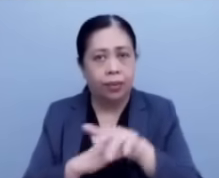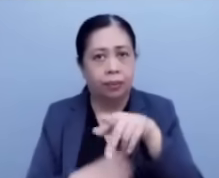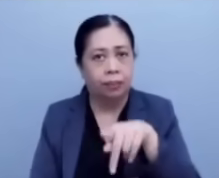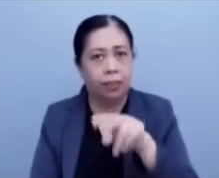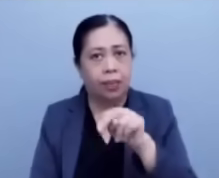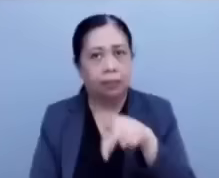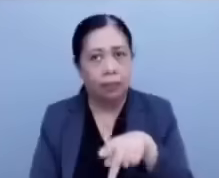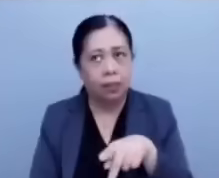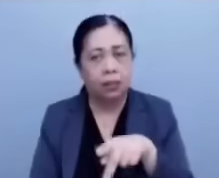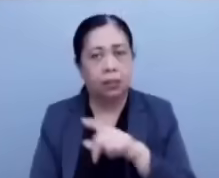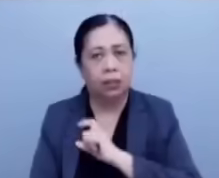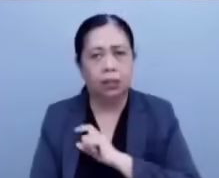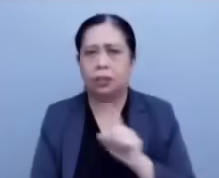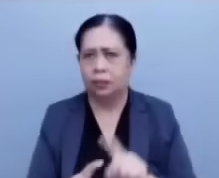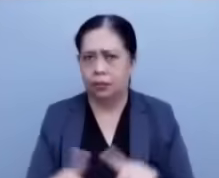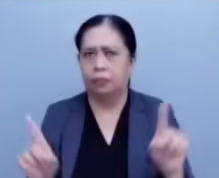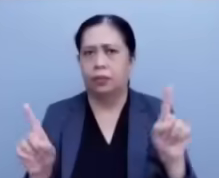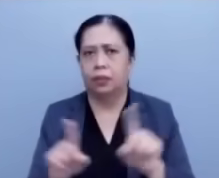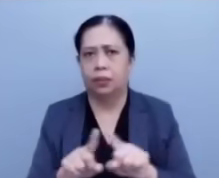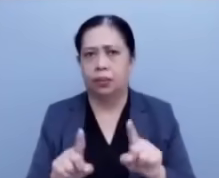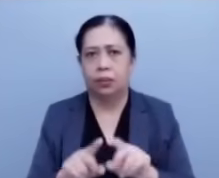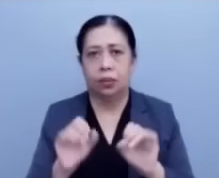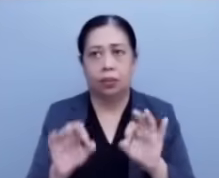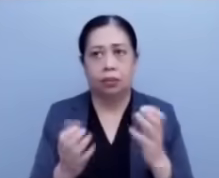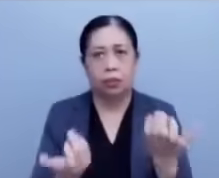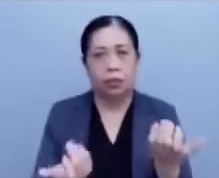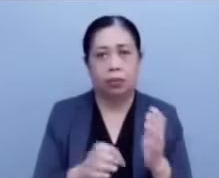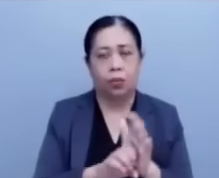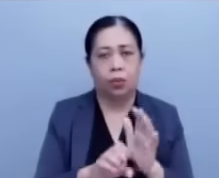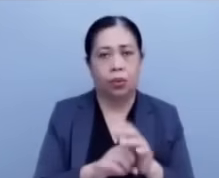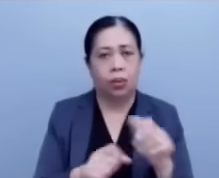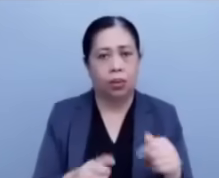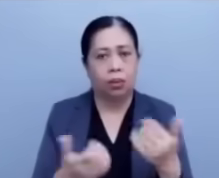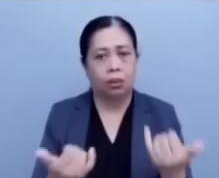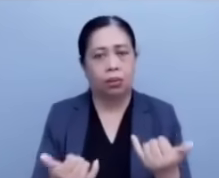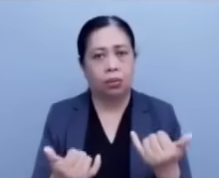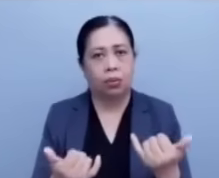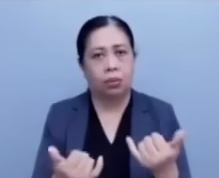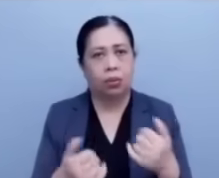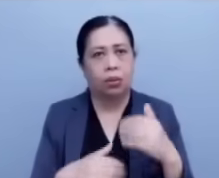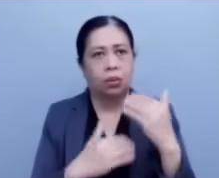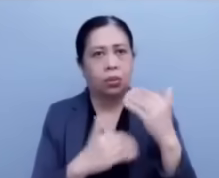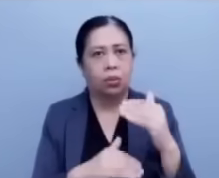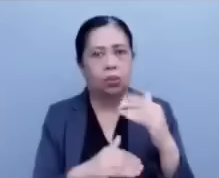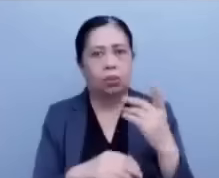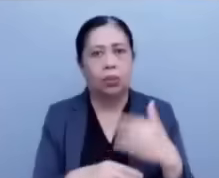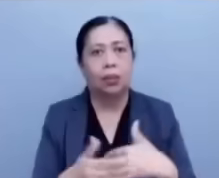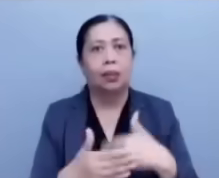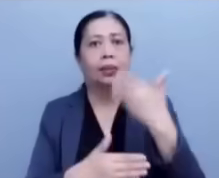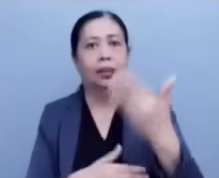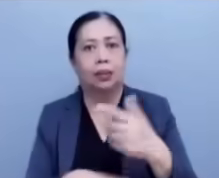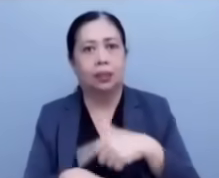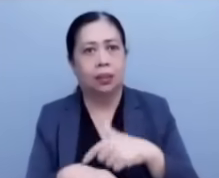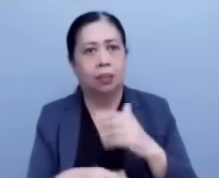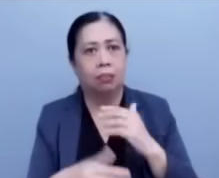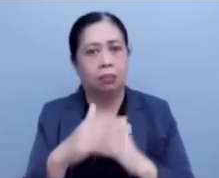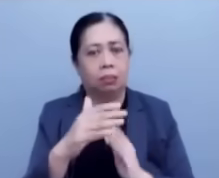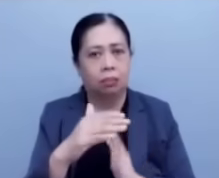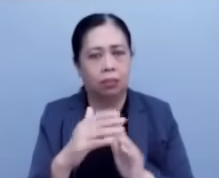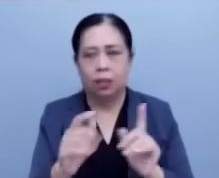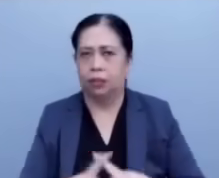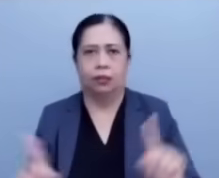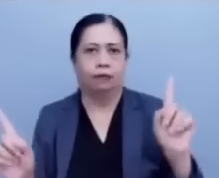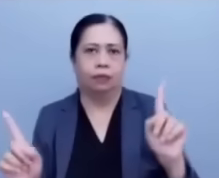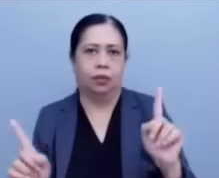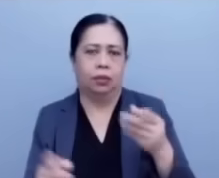ay iba-iba din po. Kung ngayon pong recruitment quota, ito po yung set of questionnaires. Sa susunod po na recruitment quota, ay iba rin po yung set